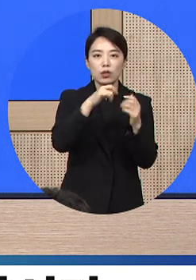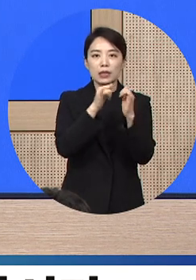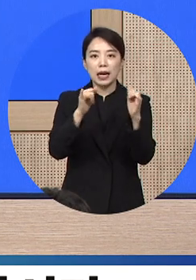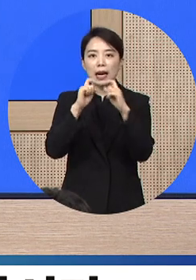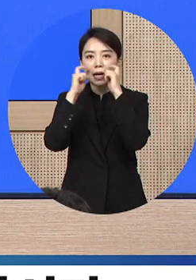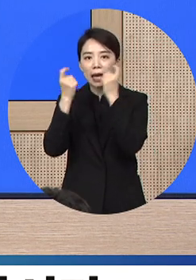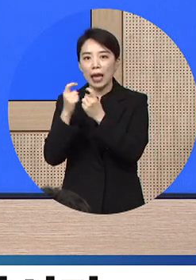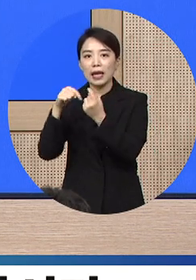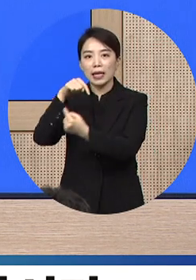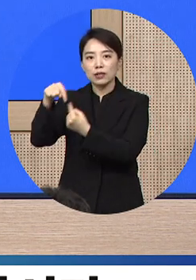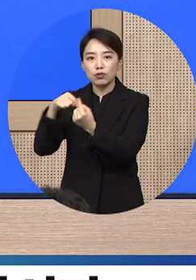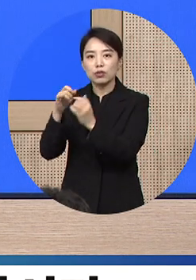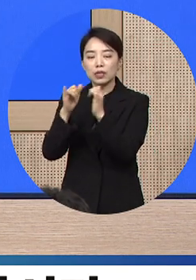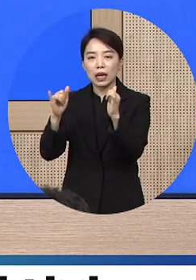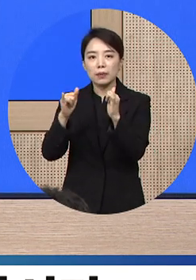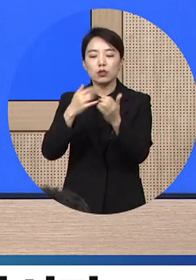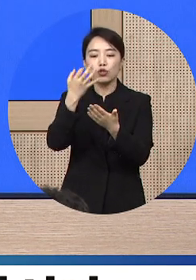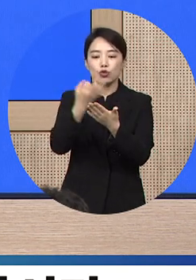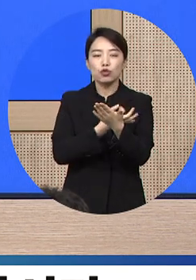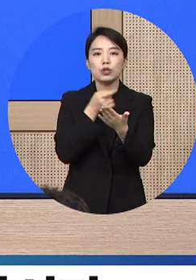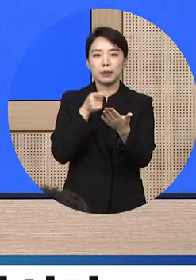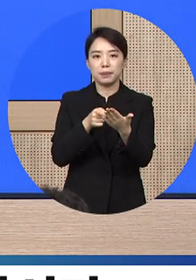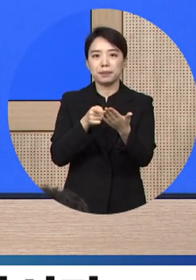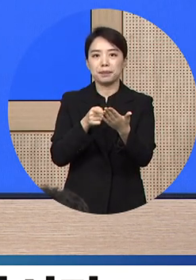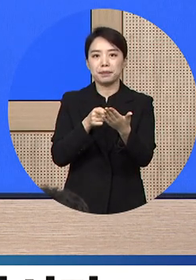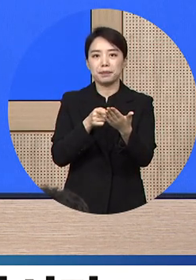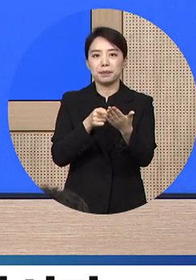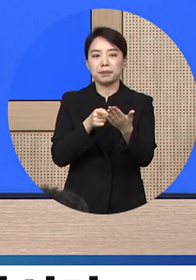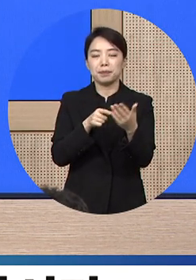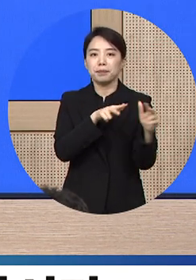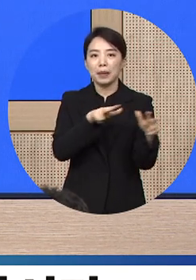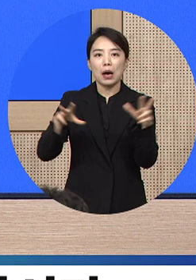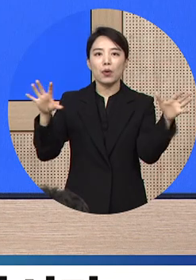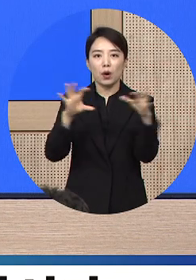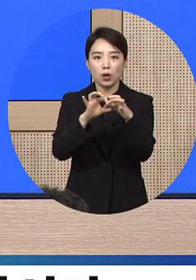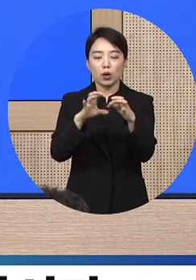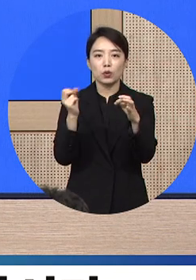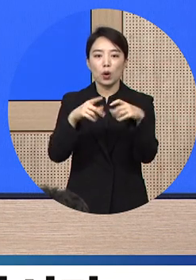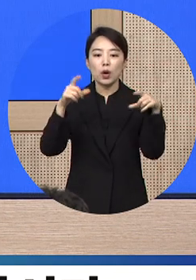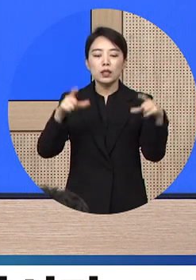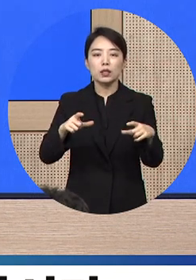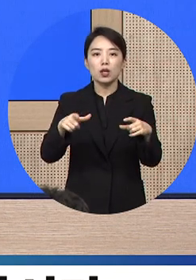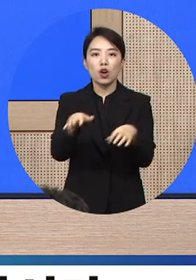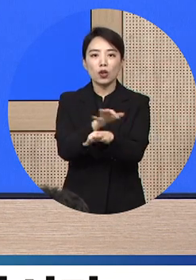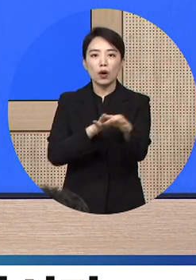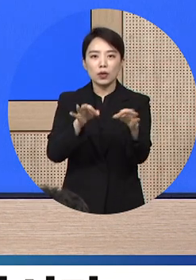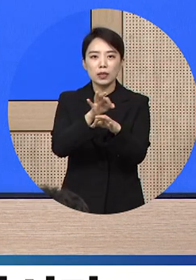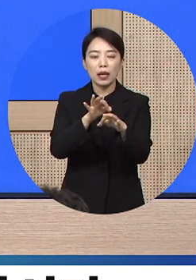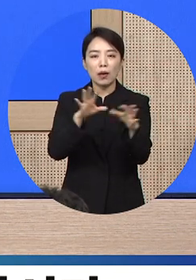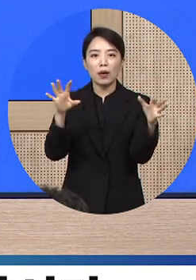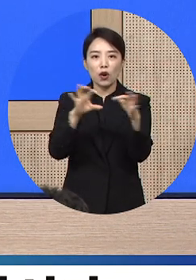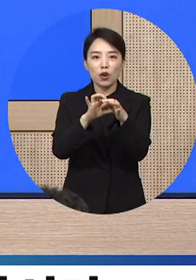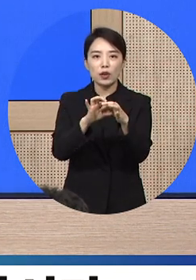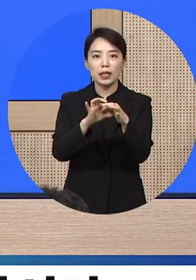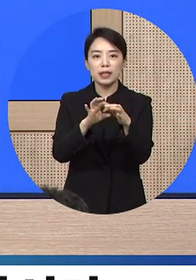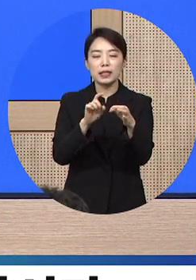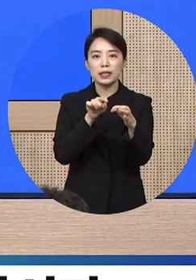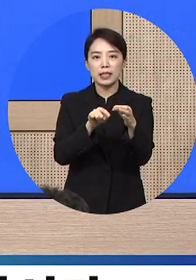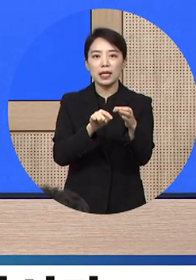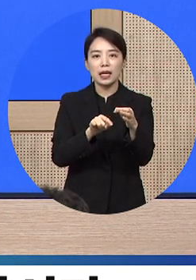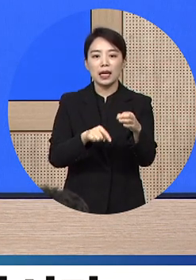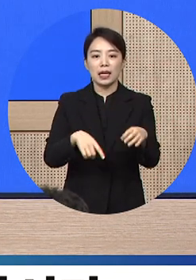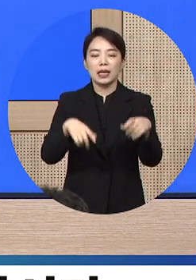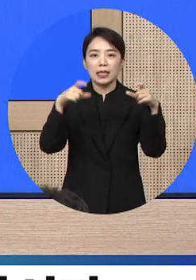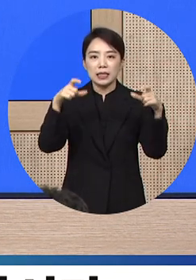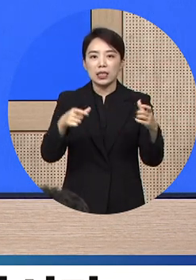그 수익과 직결되고 또 지역경제와 바로 연결되는 지역화폐가